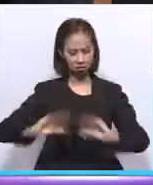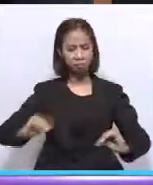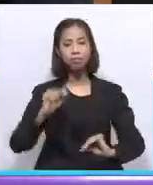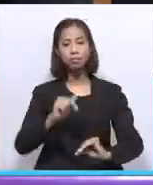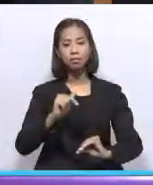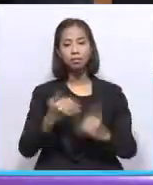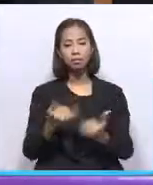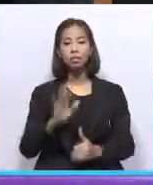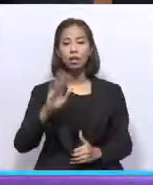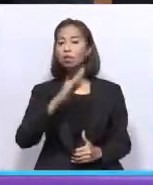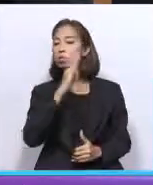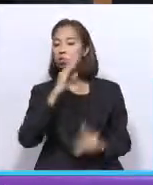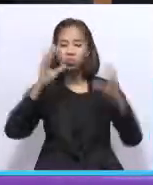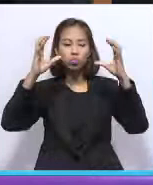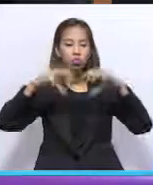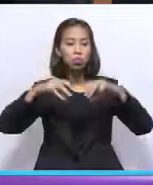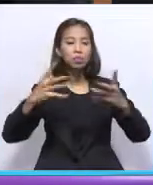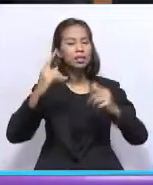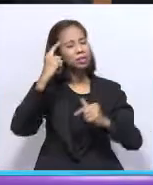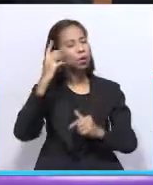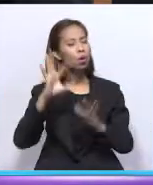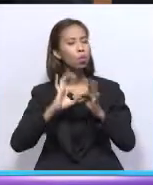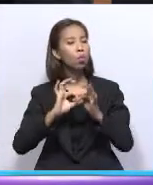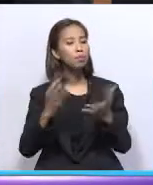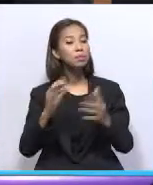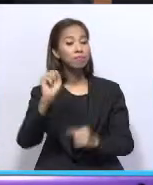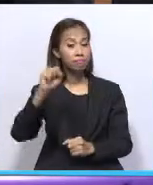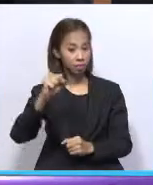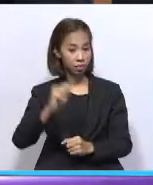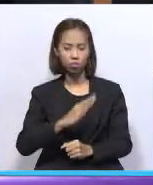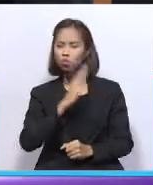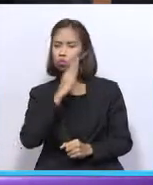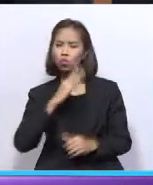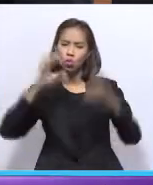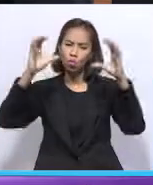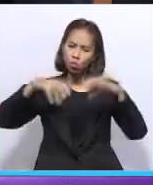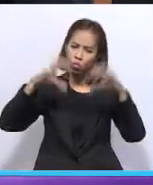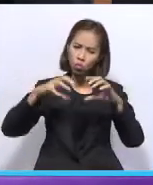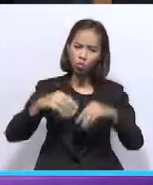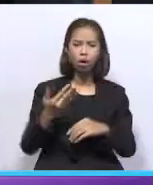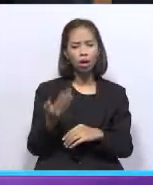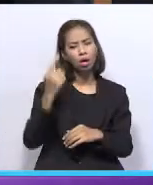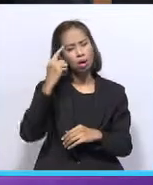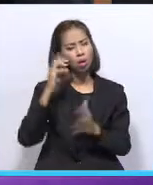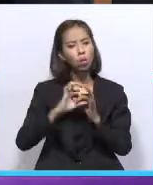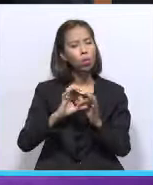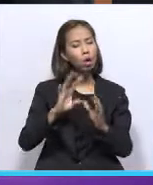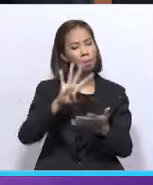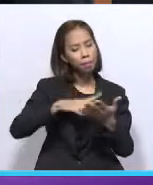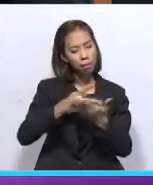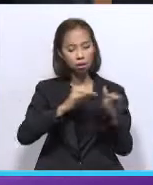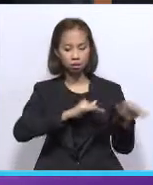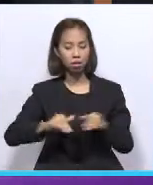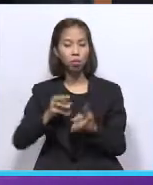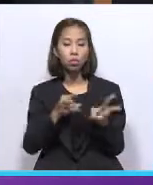ดูแล้วสถานการณ์ถ้าเกิดว่าฝนไม่ตกลงมาซ้ำก็ไม่น่ากังวลอะไรแต่ว่าถ้าฝนตกลงมาซ้ำอีกนะมีความเป็นกังวลไหมคะแล้วเรามีแผนในการรองรับเ